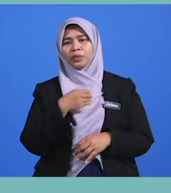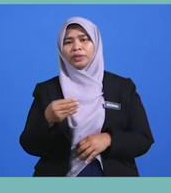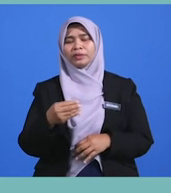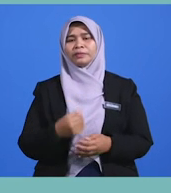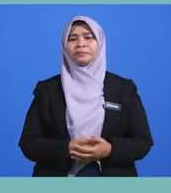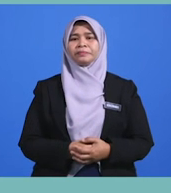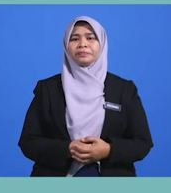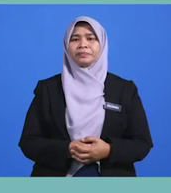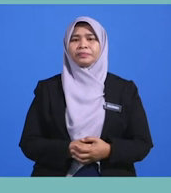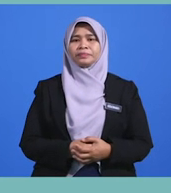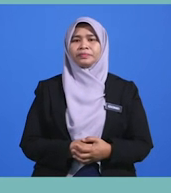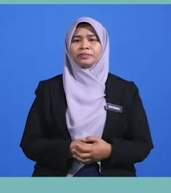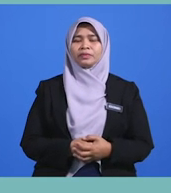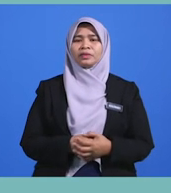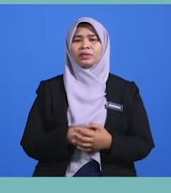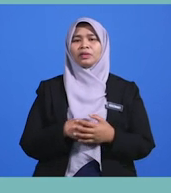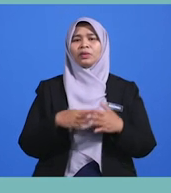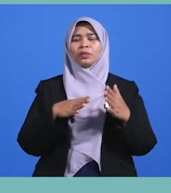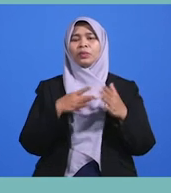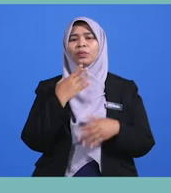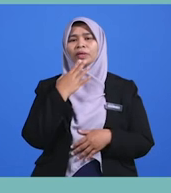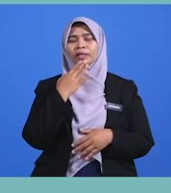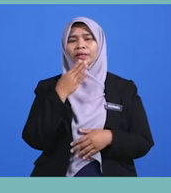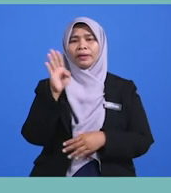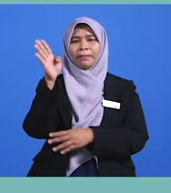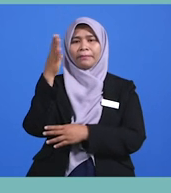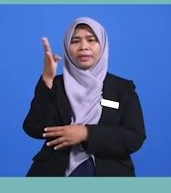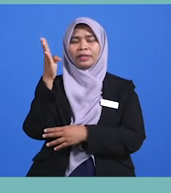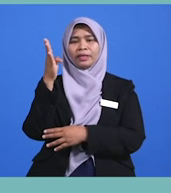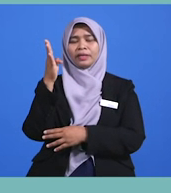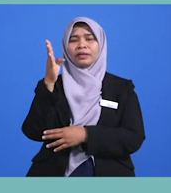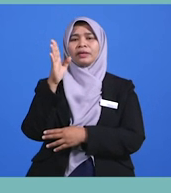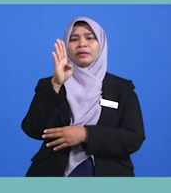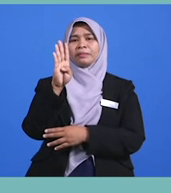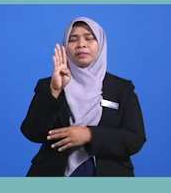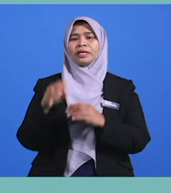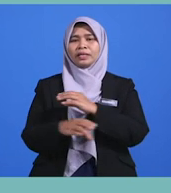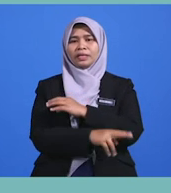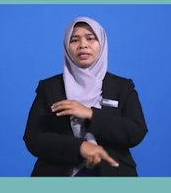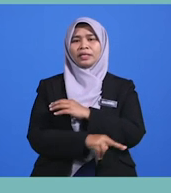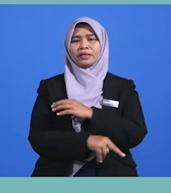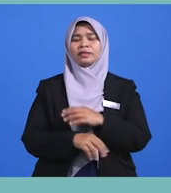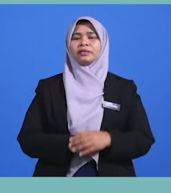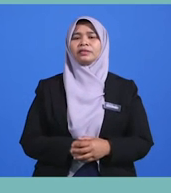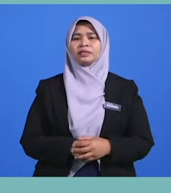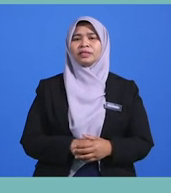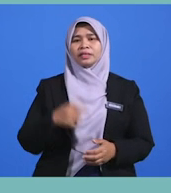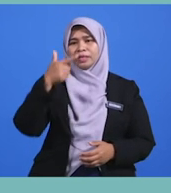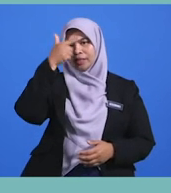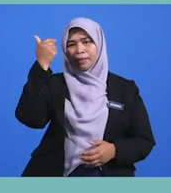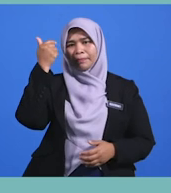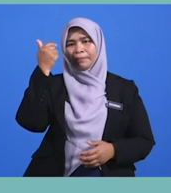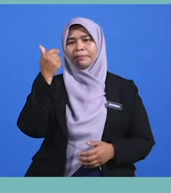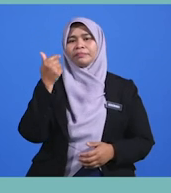tengah Jatanegara adalah mewakili warna bendera 4 buah negeri Melayu bersekutu. Warna hitam,